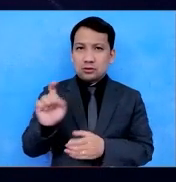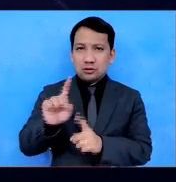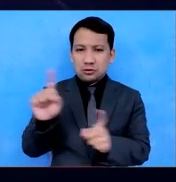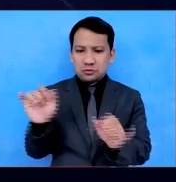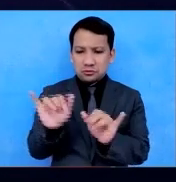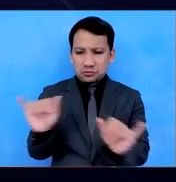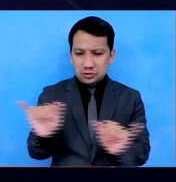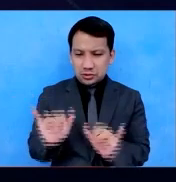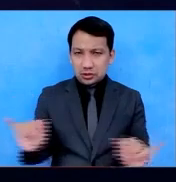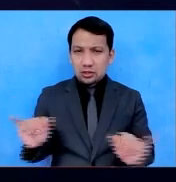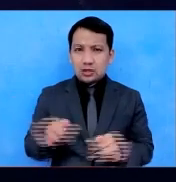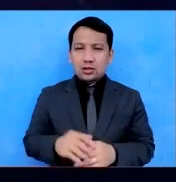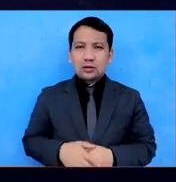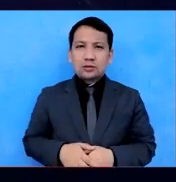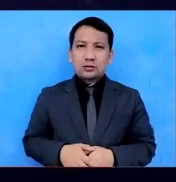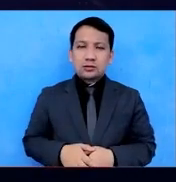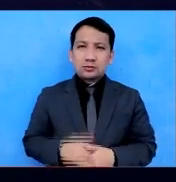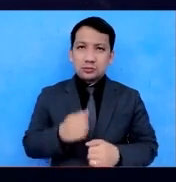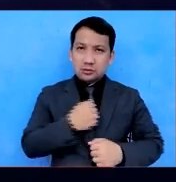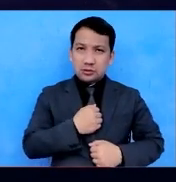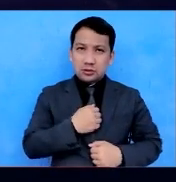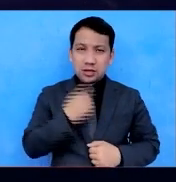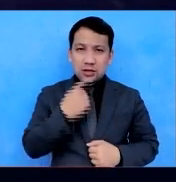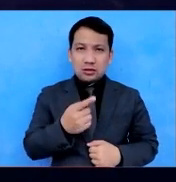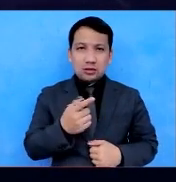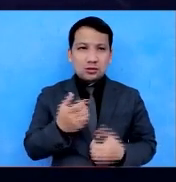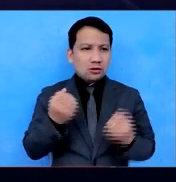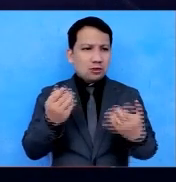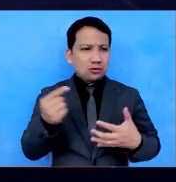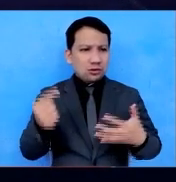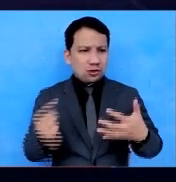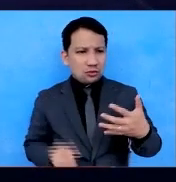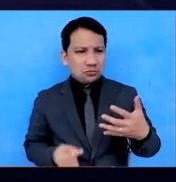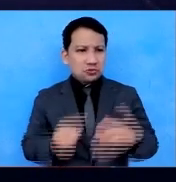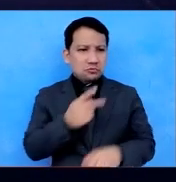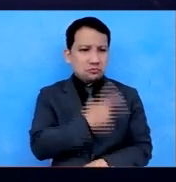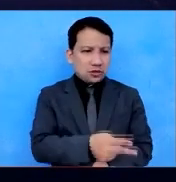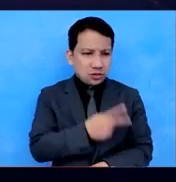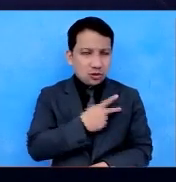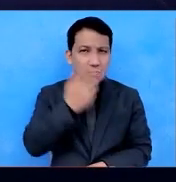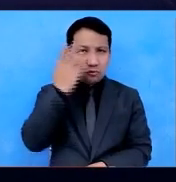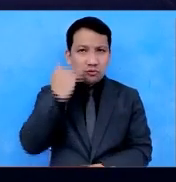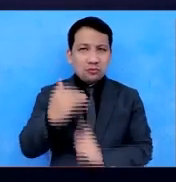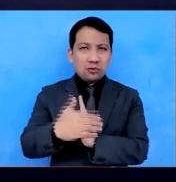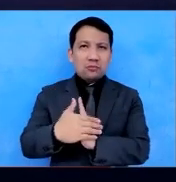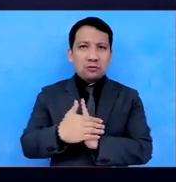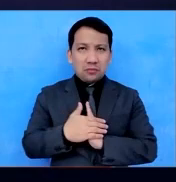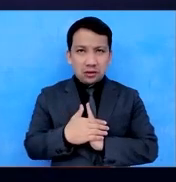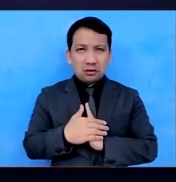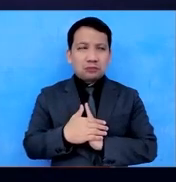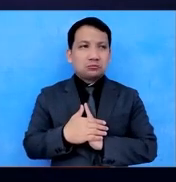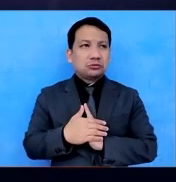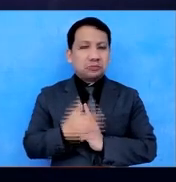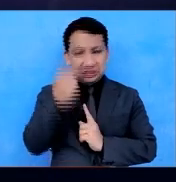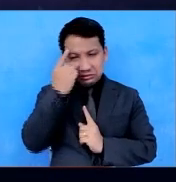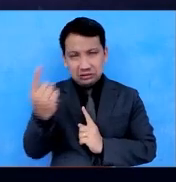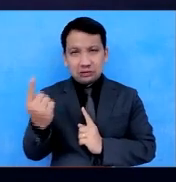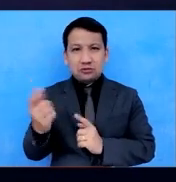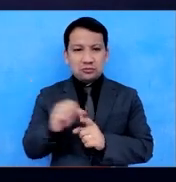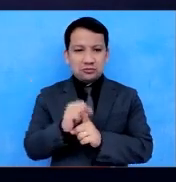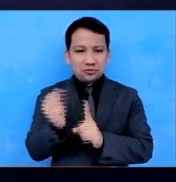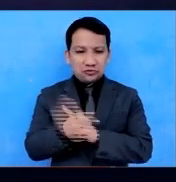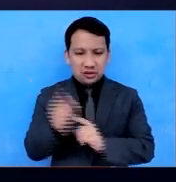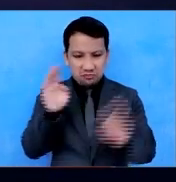among military personnel. Dami ko mga pasyente. Because of isolation and social